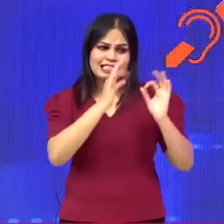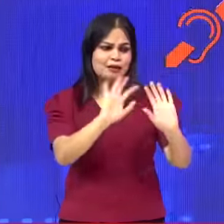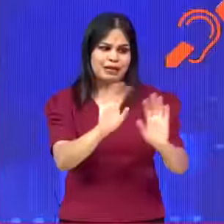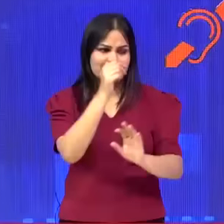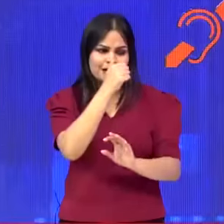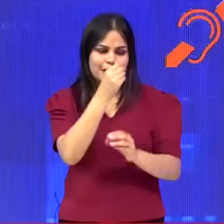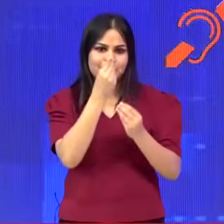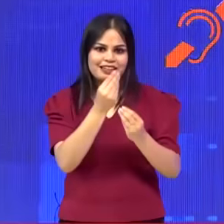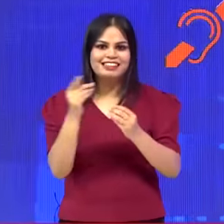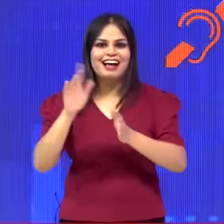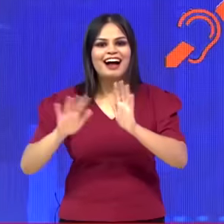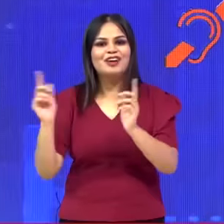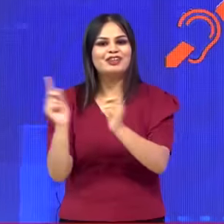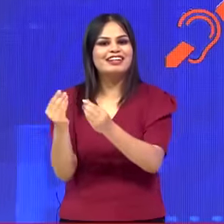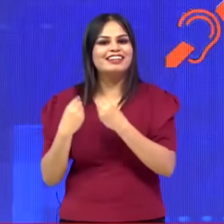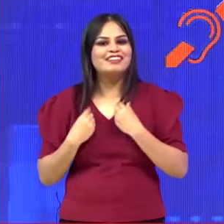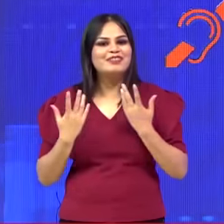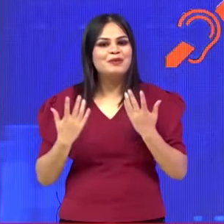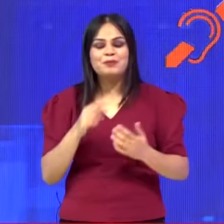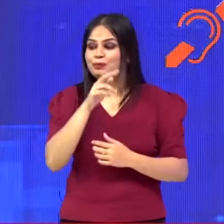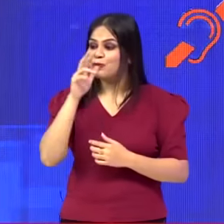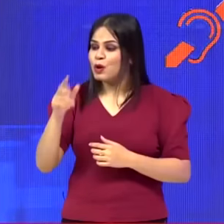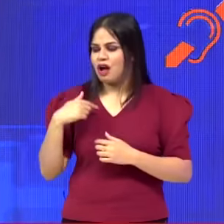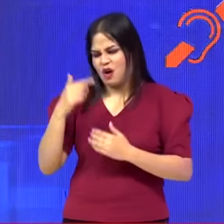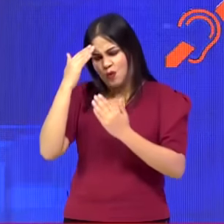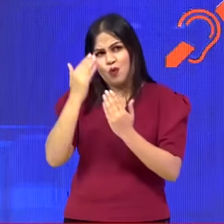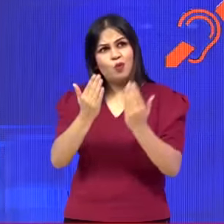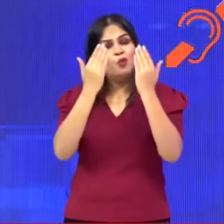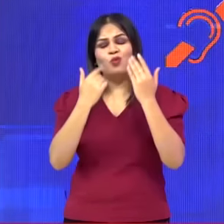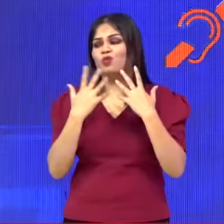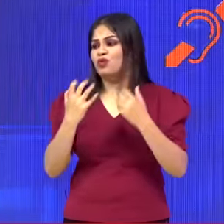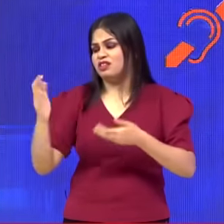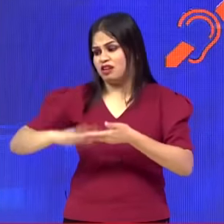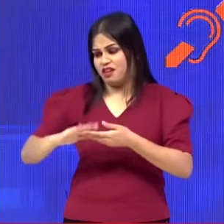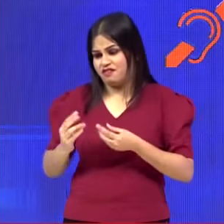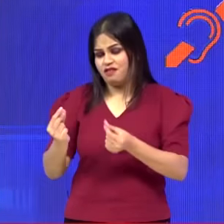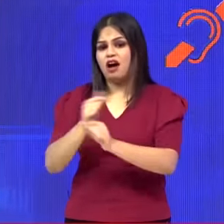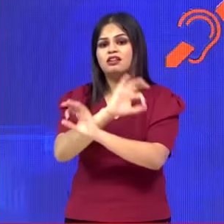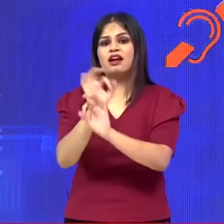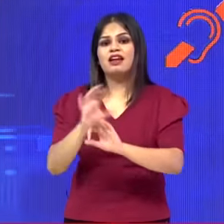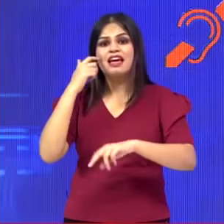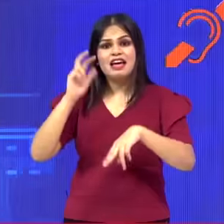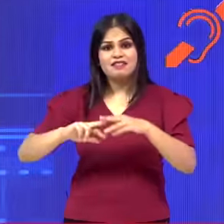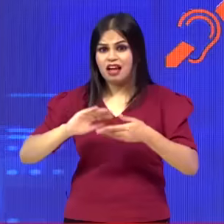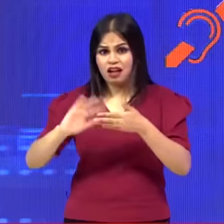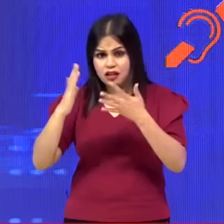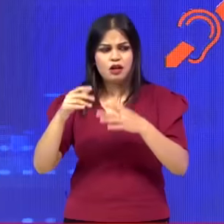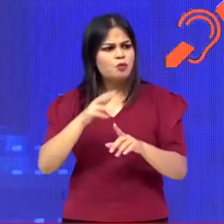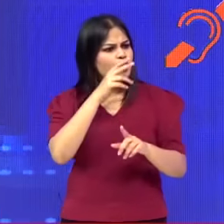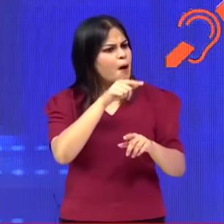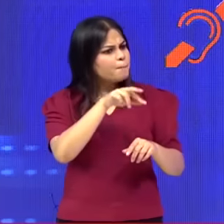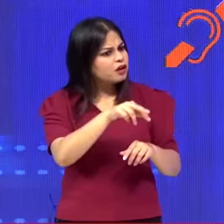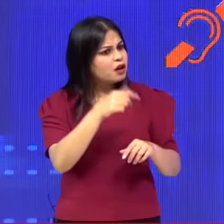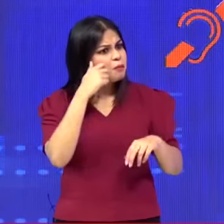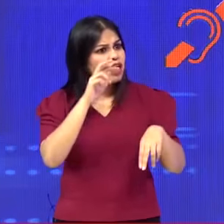तो हमारी दुआ है सलमान कि जल्दी से शादी हो जाए। जी सर, नहीं भी हो तो भी आपको उतना सर, आपका मतलब हमारी